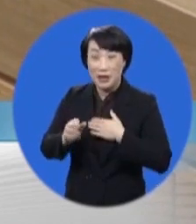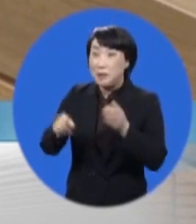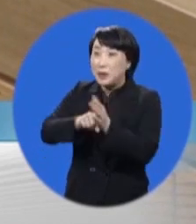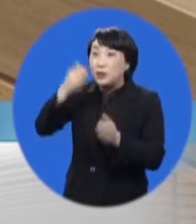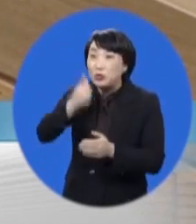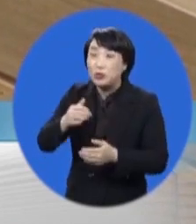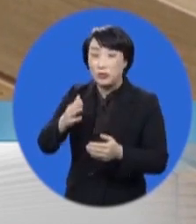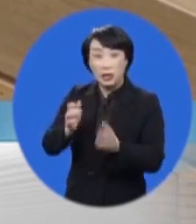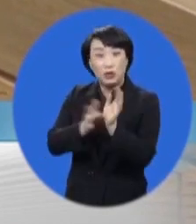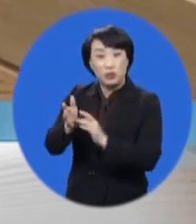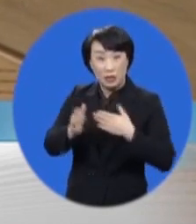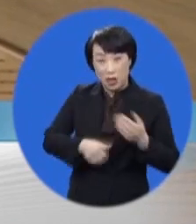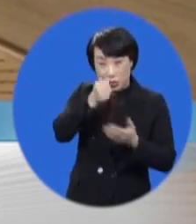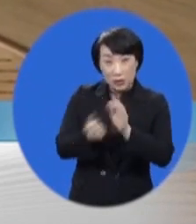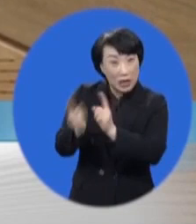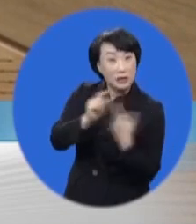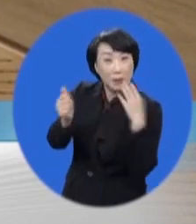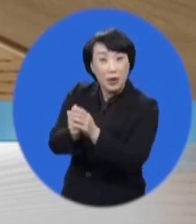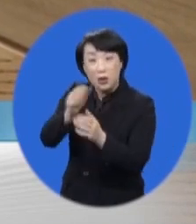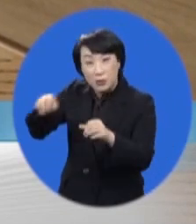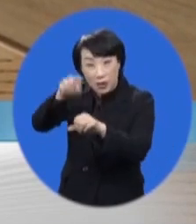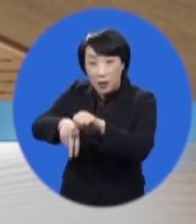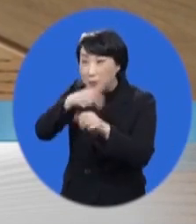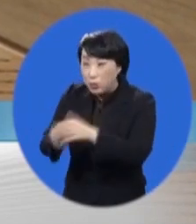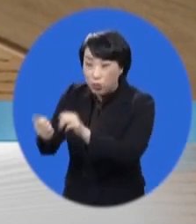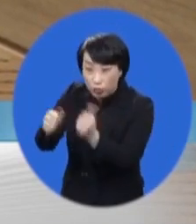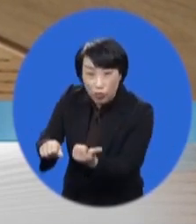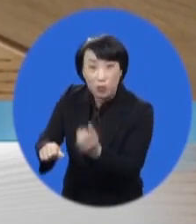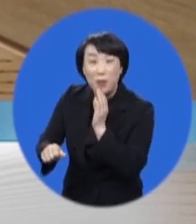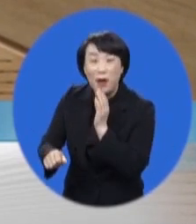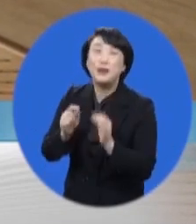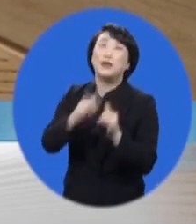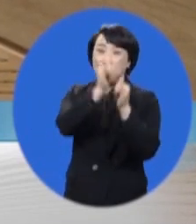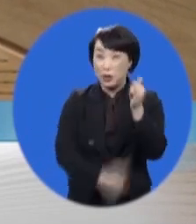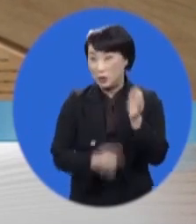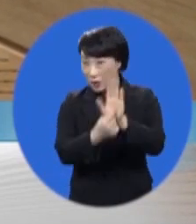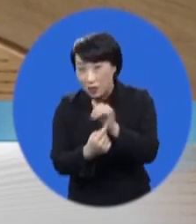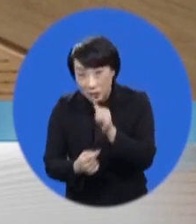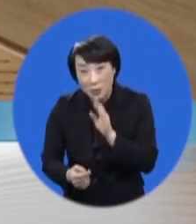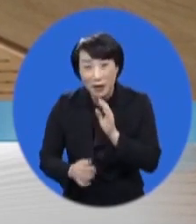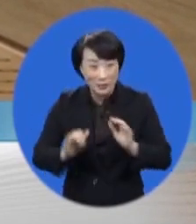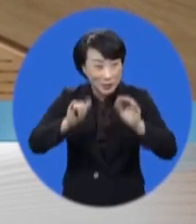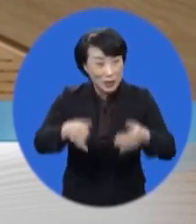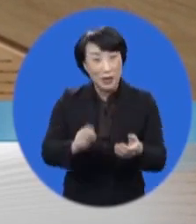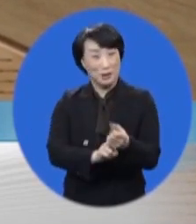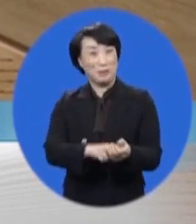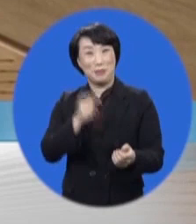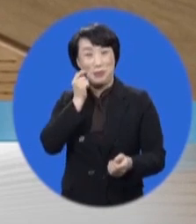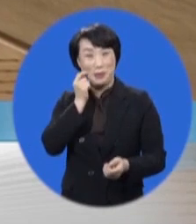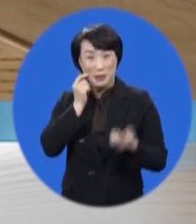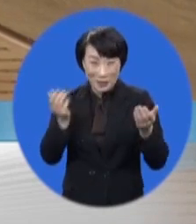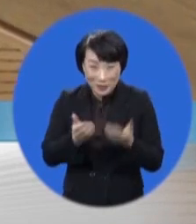죄를 담당하고 피 흘려 죽으신 것은 역사가 말해주고 있고 이 세상에서 감출 수 없는